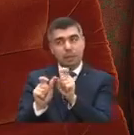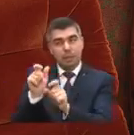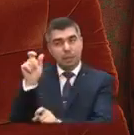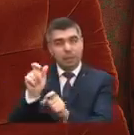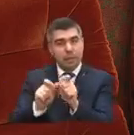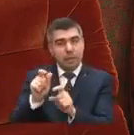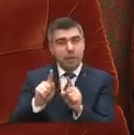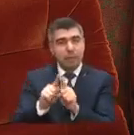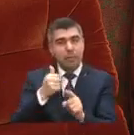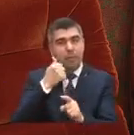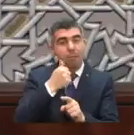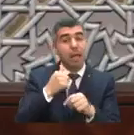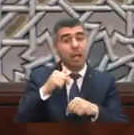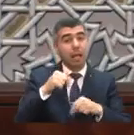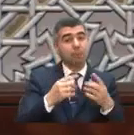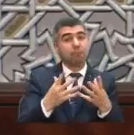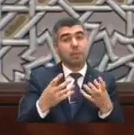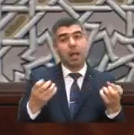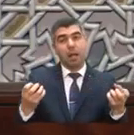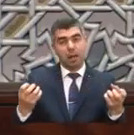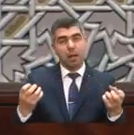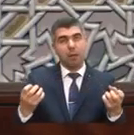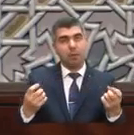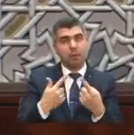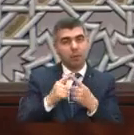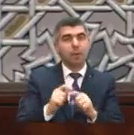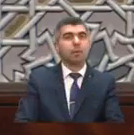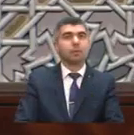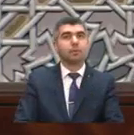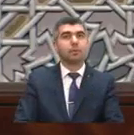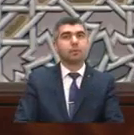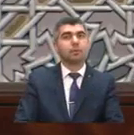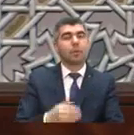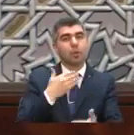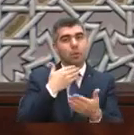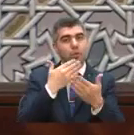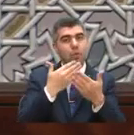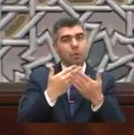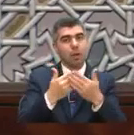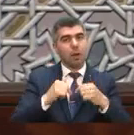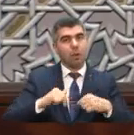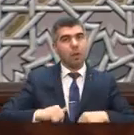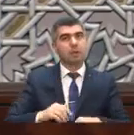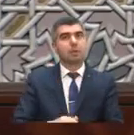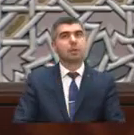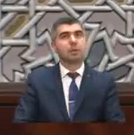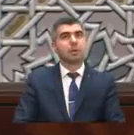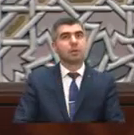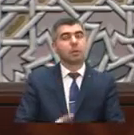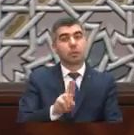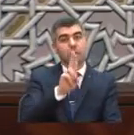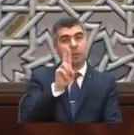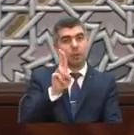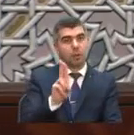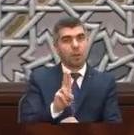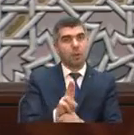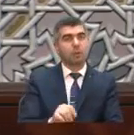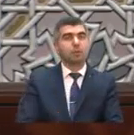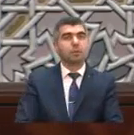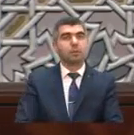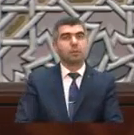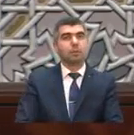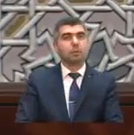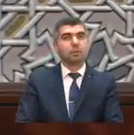من الجوانب. شكرا. وهذا اللي تيجعل انه الدور اللي تنقوم به. شكرا السيد الوزير. اخر سؤال في